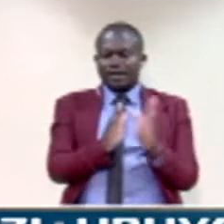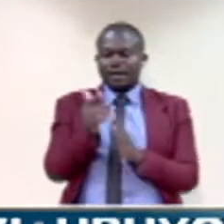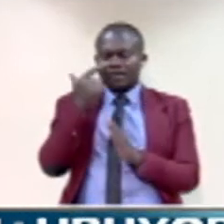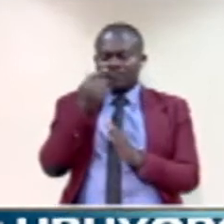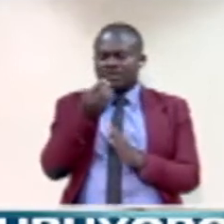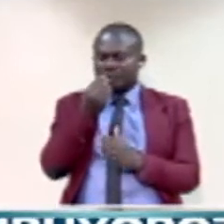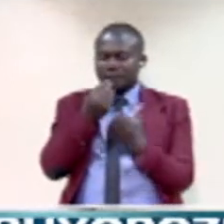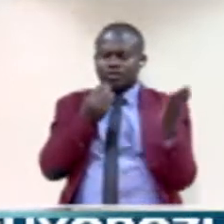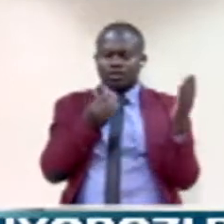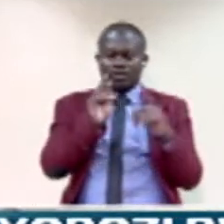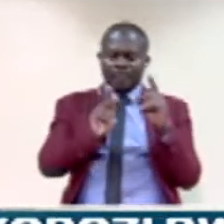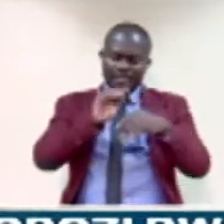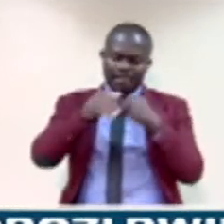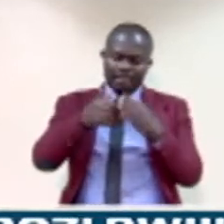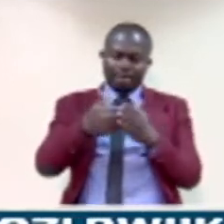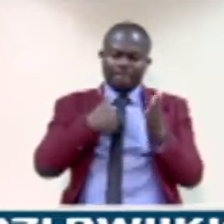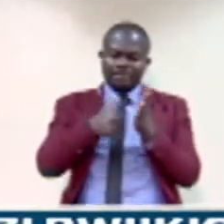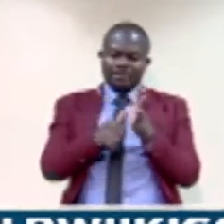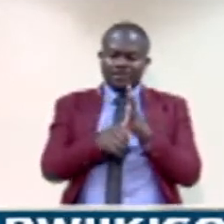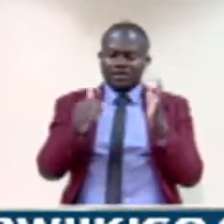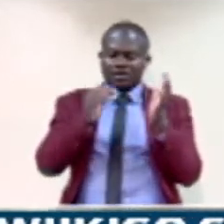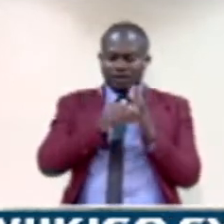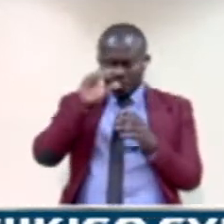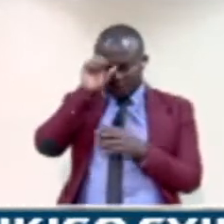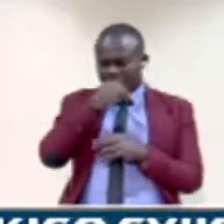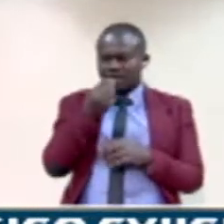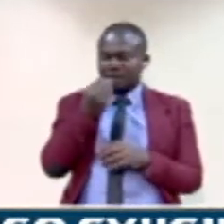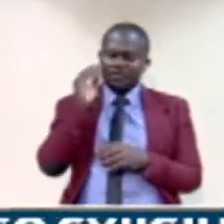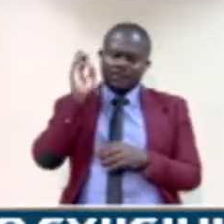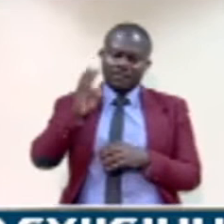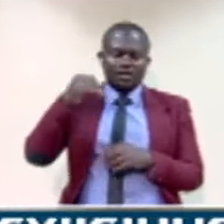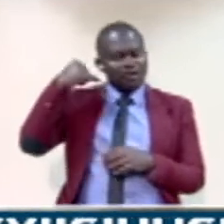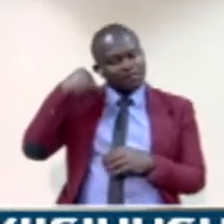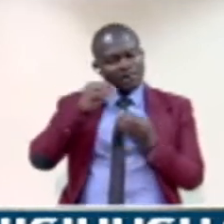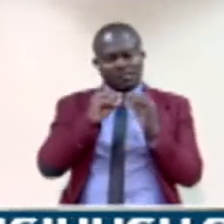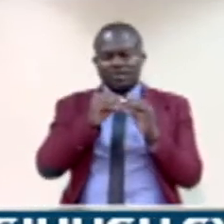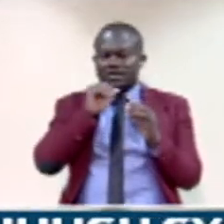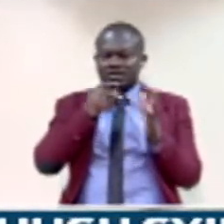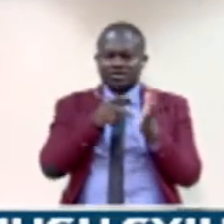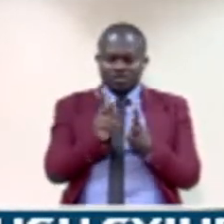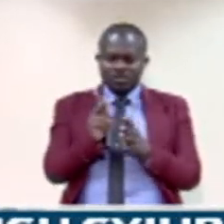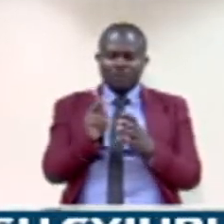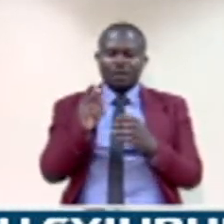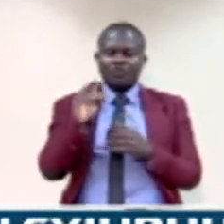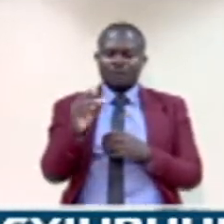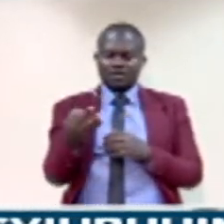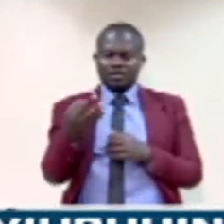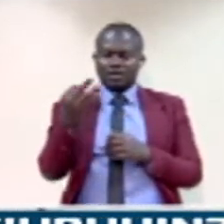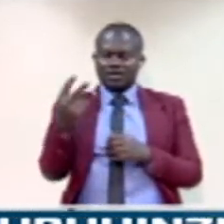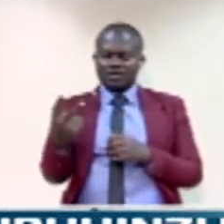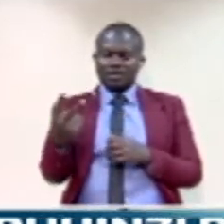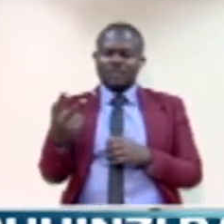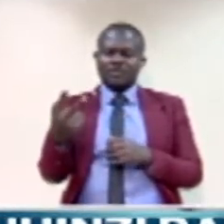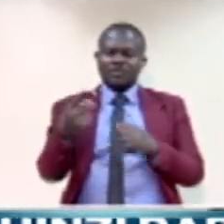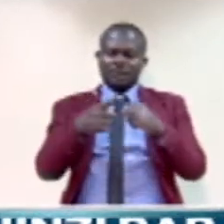ibiribwa, umuturage wese ugize ikibazo cyo kongera kubura ibiribwa azajya ahamagara nimero itishyurwa ya